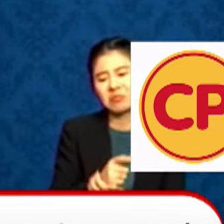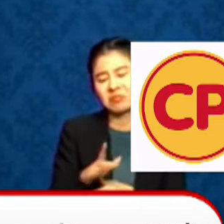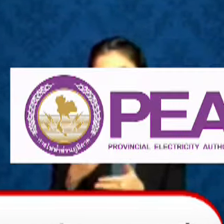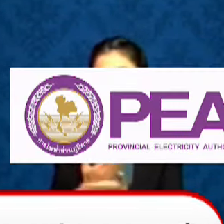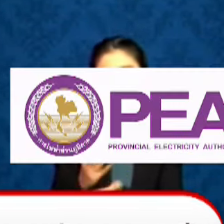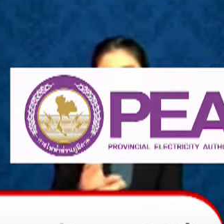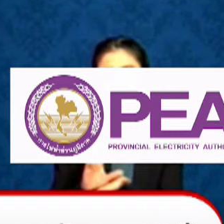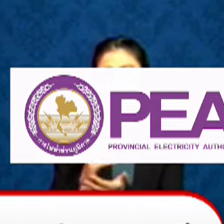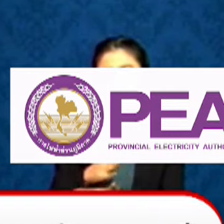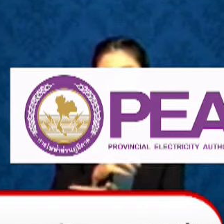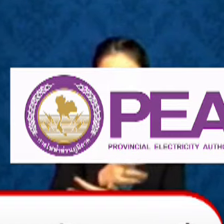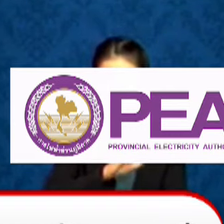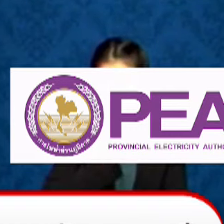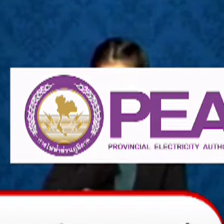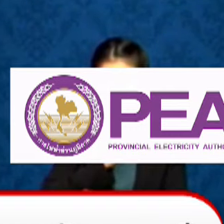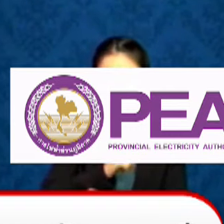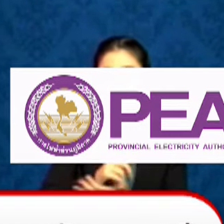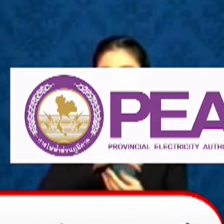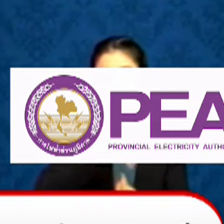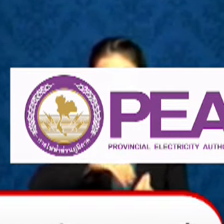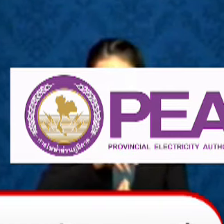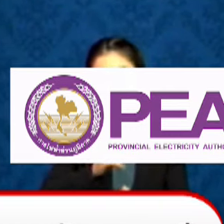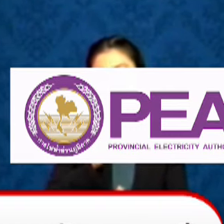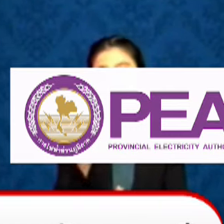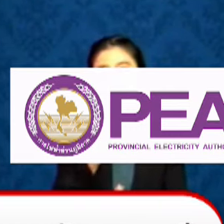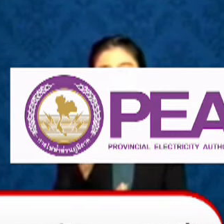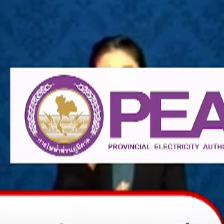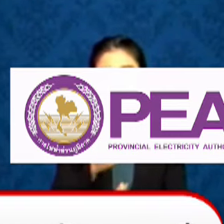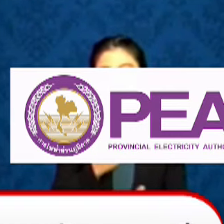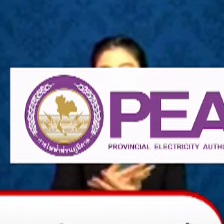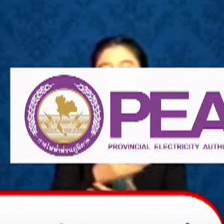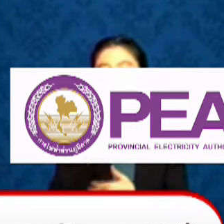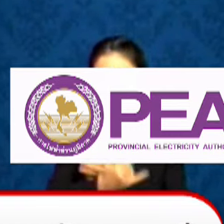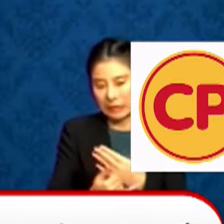ราก็ต้องการเงินทุนจากต่างชาติปัญหาคือว่าการที่เราจะ